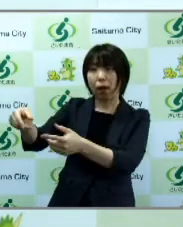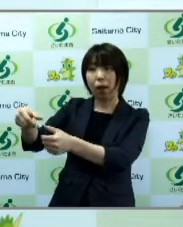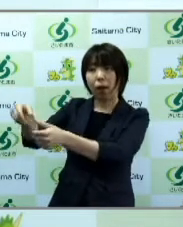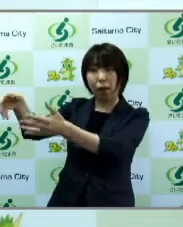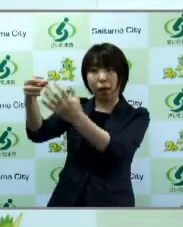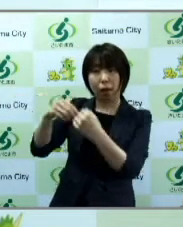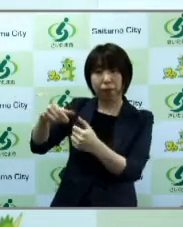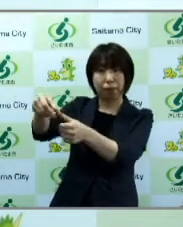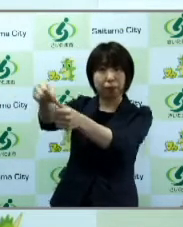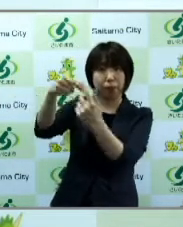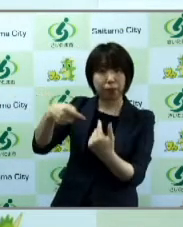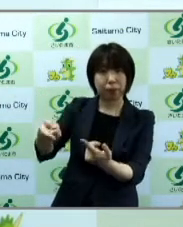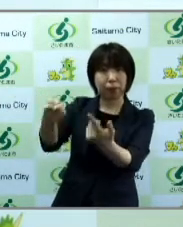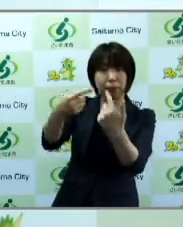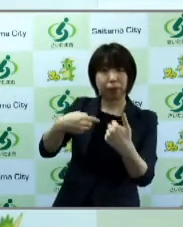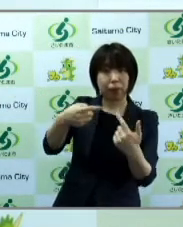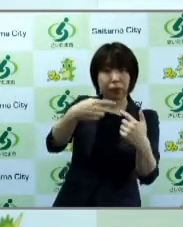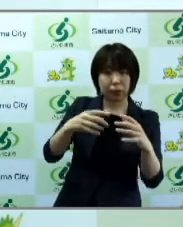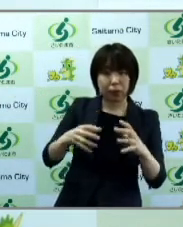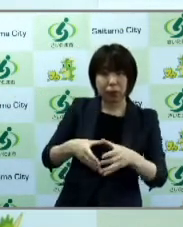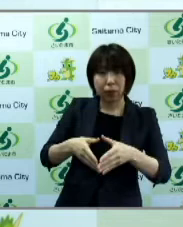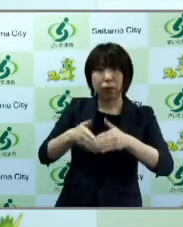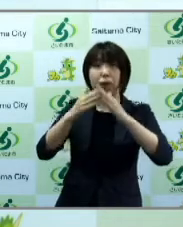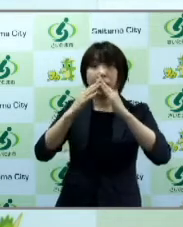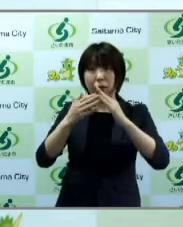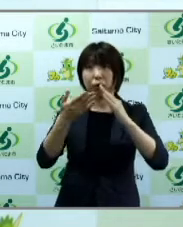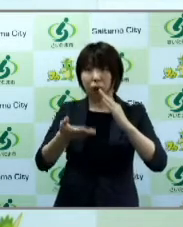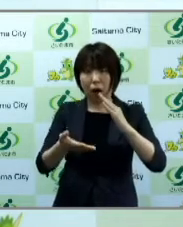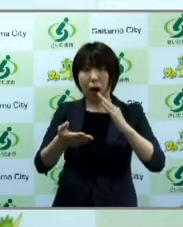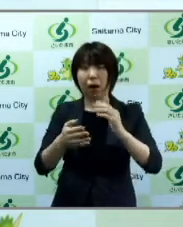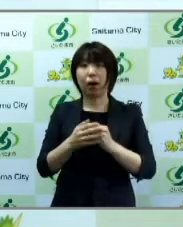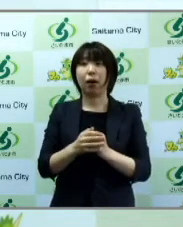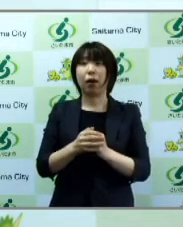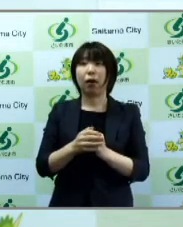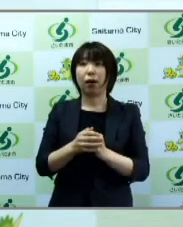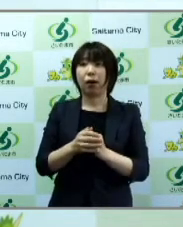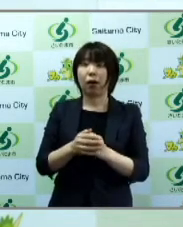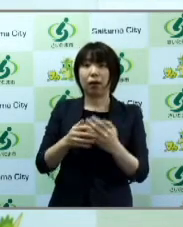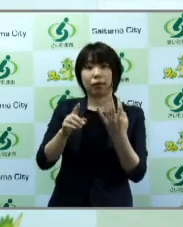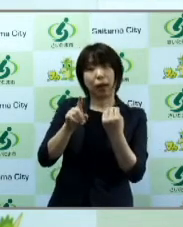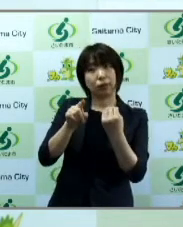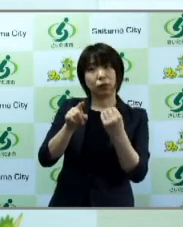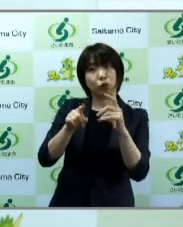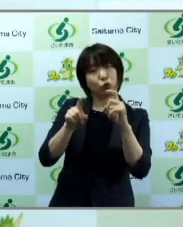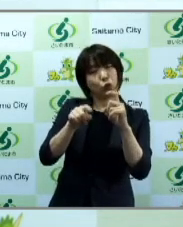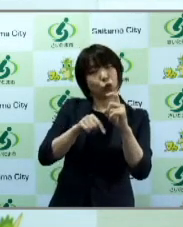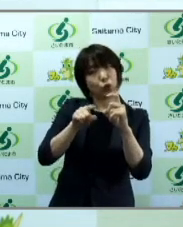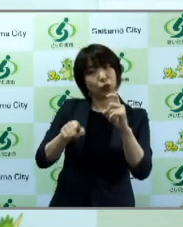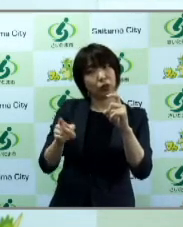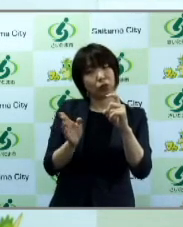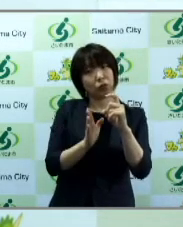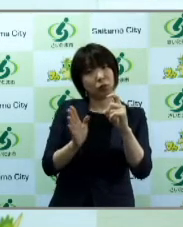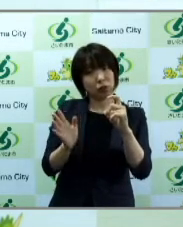人程度の、あの数人程度ってあるんですが、約10人程度 の、 あの事務局となるのかというところと、